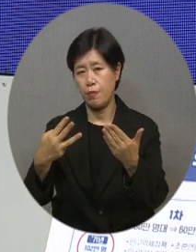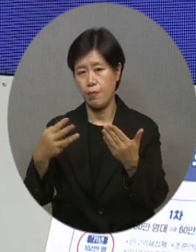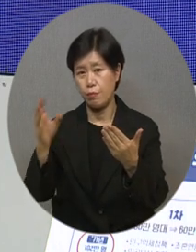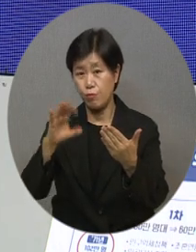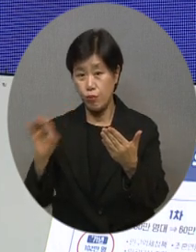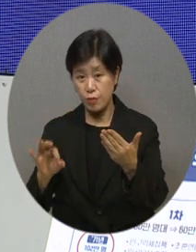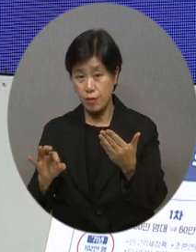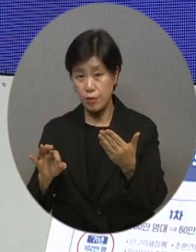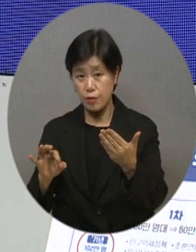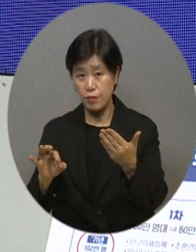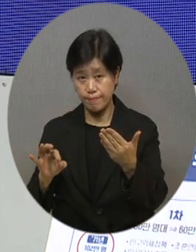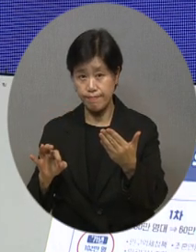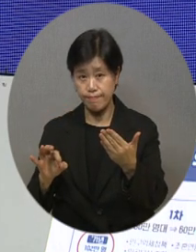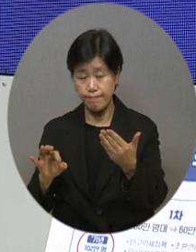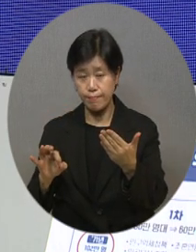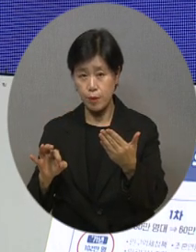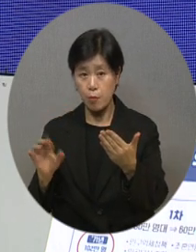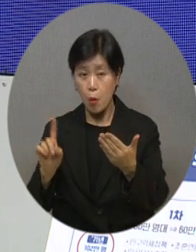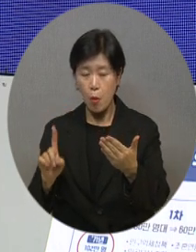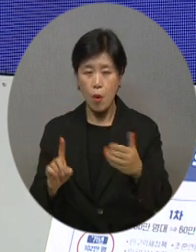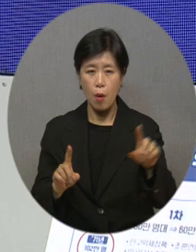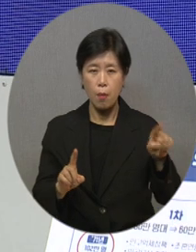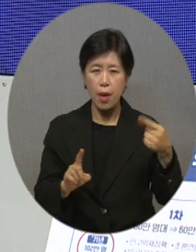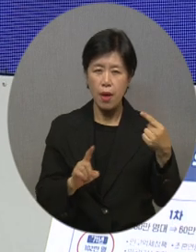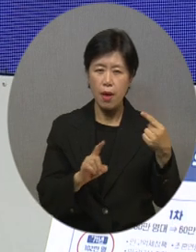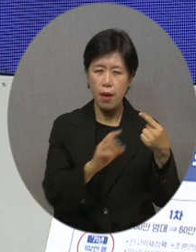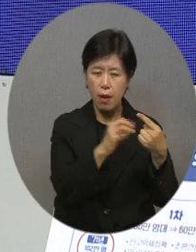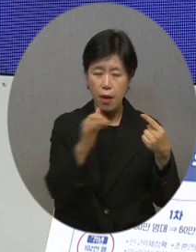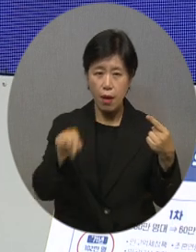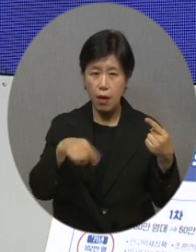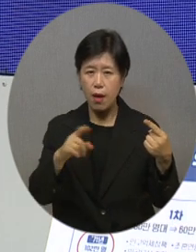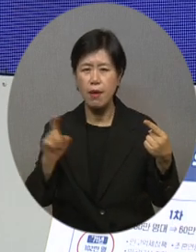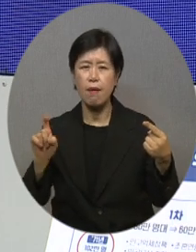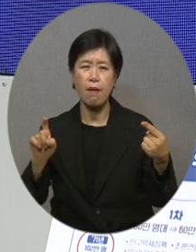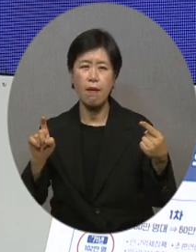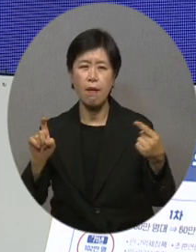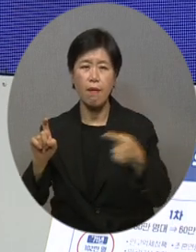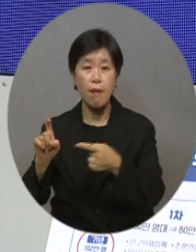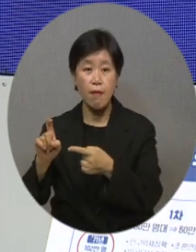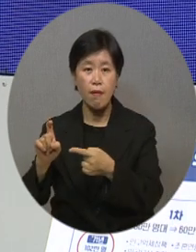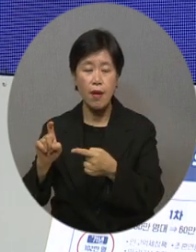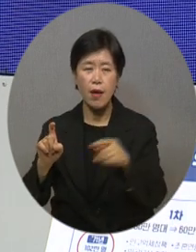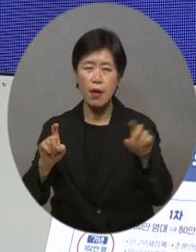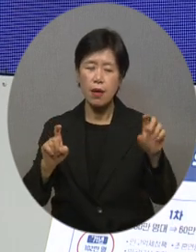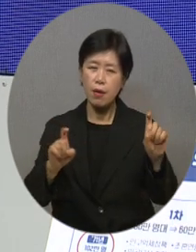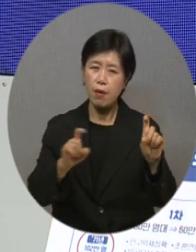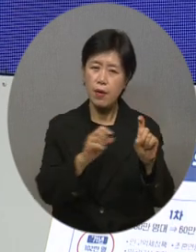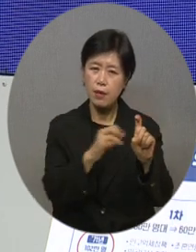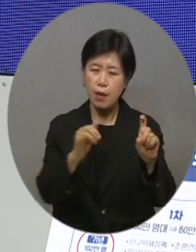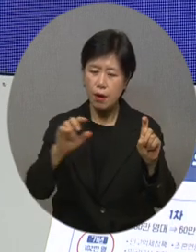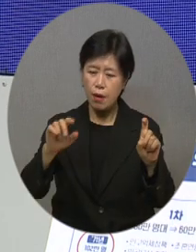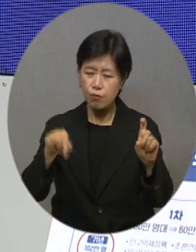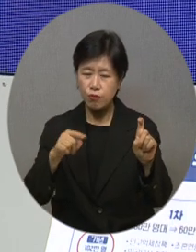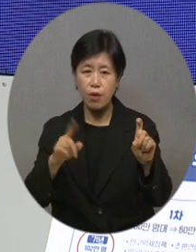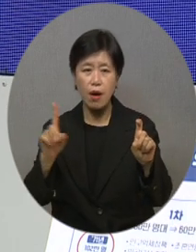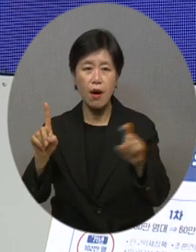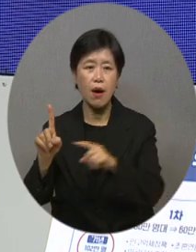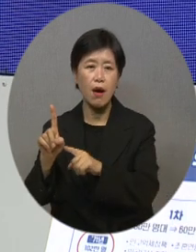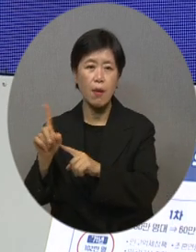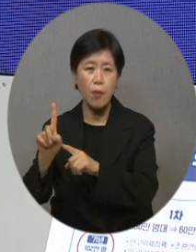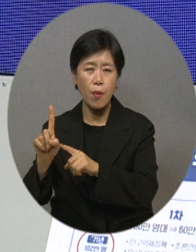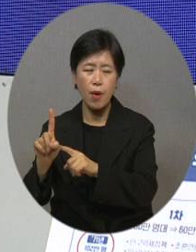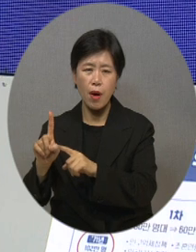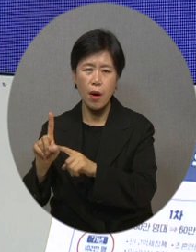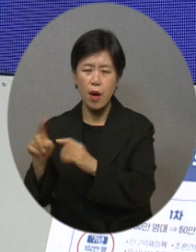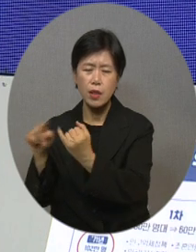그러니까 100명 중에 10명, 10명 중에 한 명은 지금 난임 시술로서 애가 태어나고 있습니다. 난임 시술이라 그러면 시험관